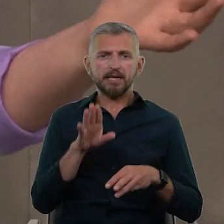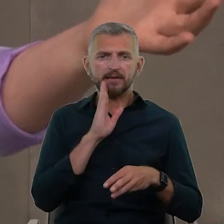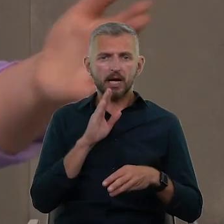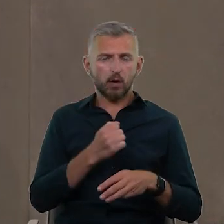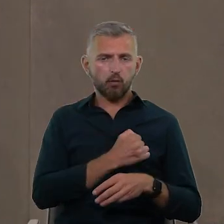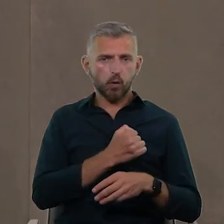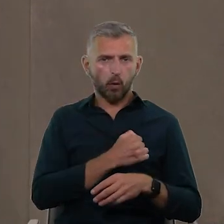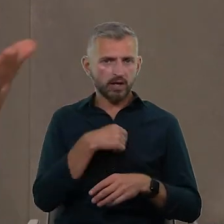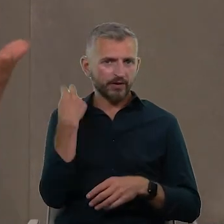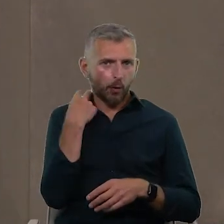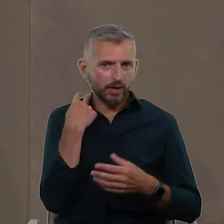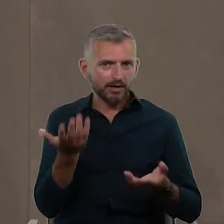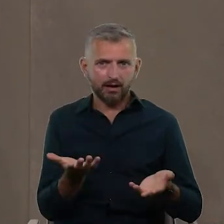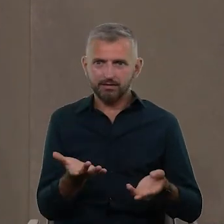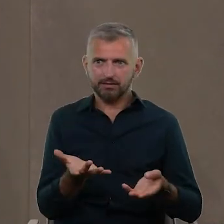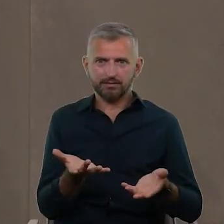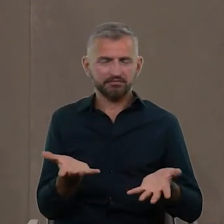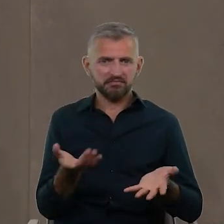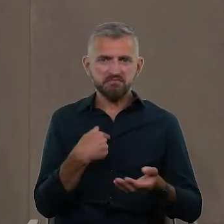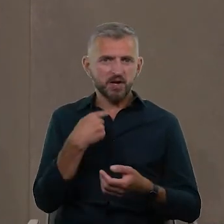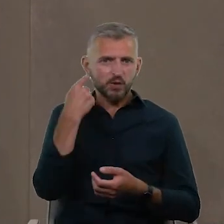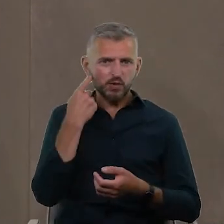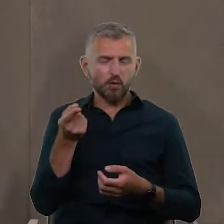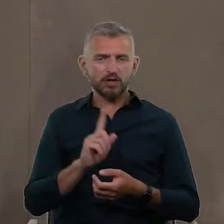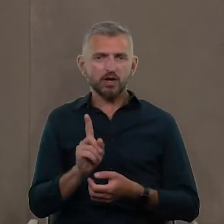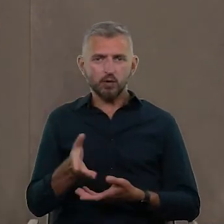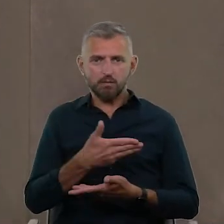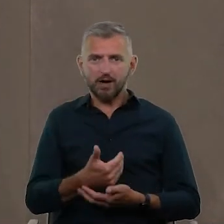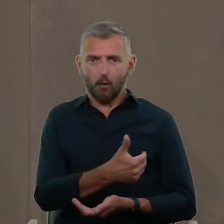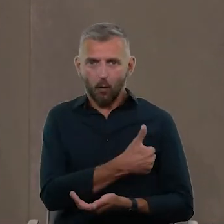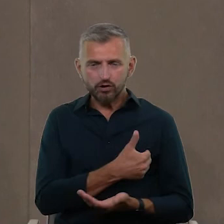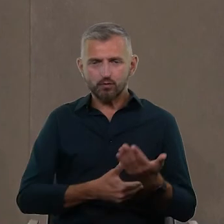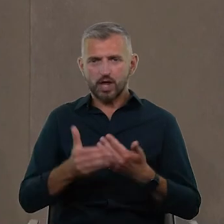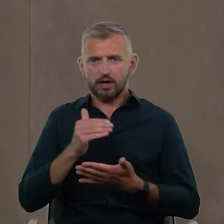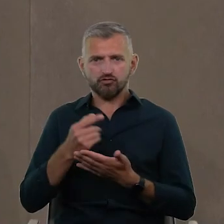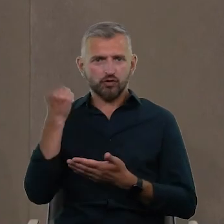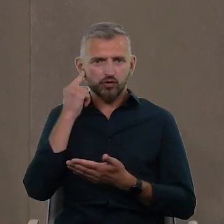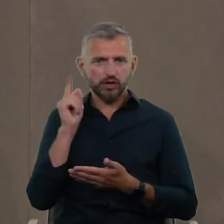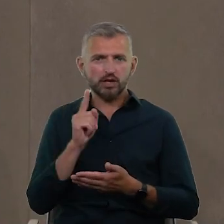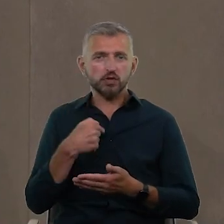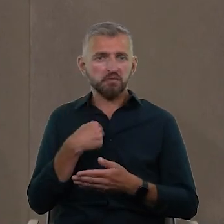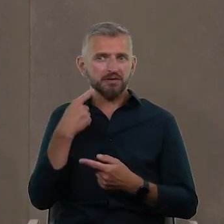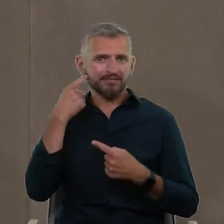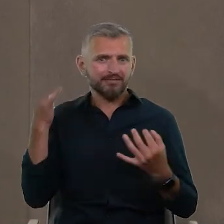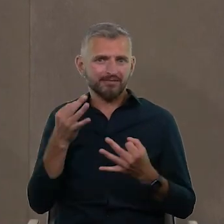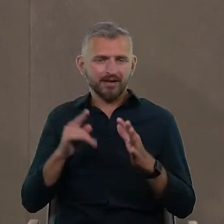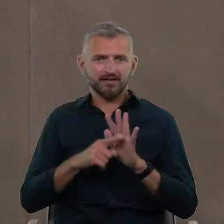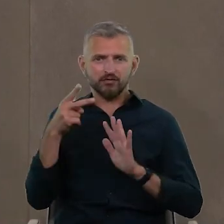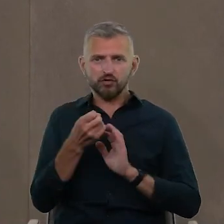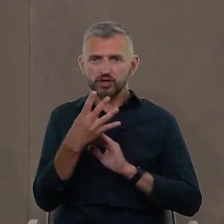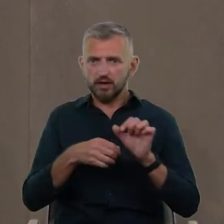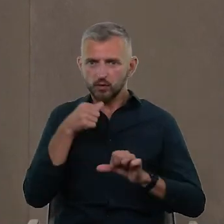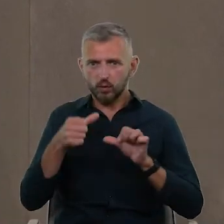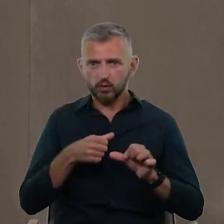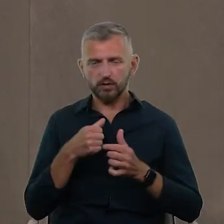оборони Великобританії, ну просто ми чуємо те, що ми хочемо нарешті чути, те, що ми не чули з 2014 року.